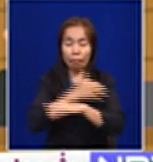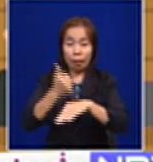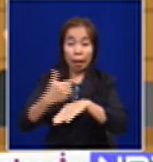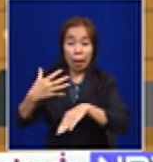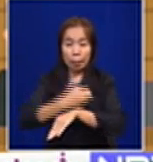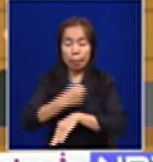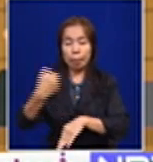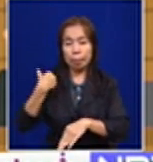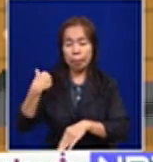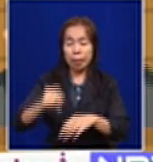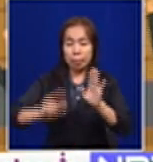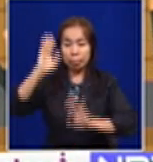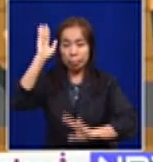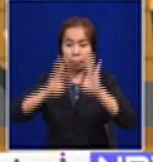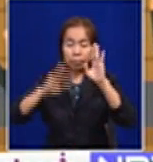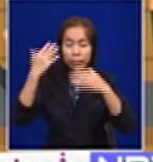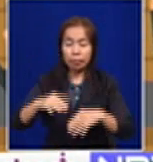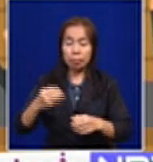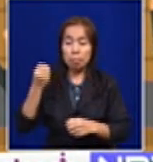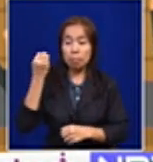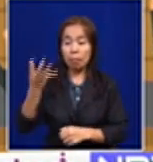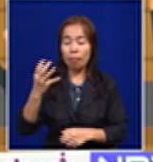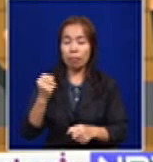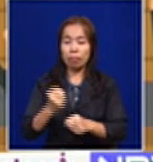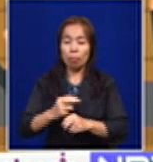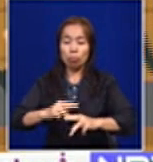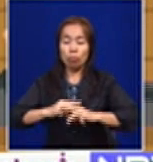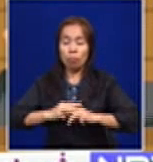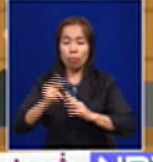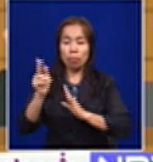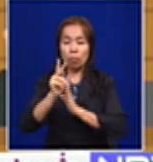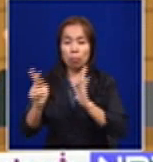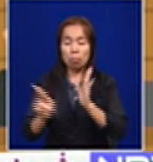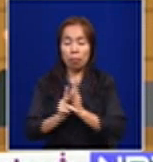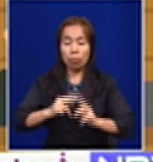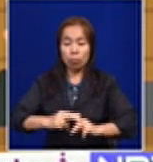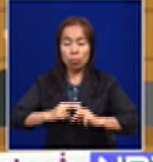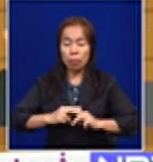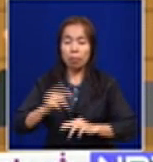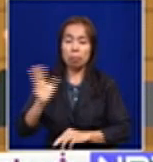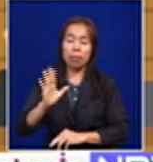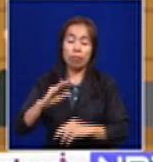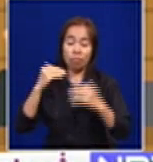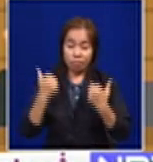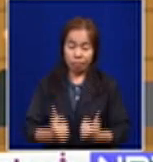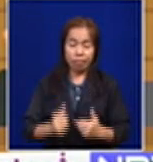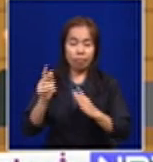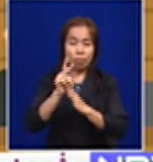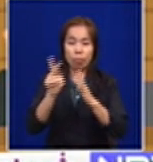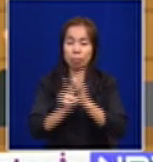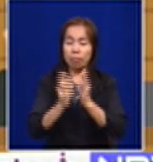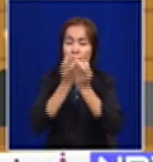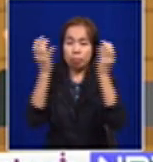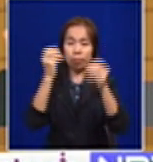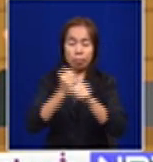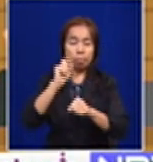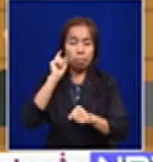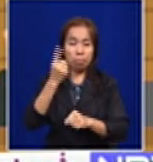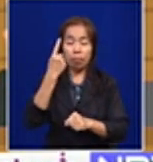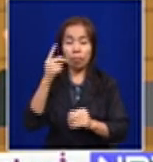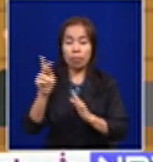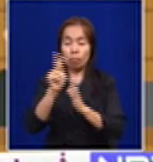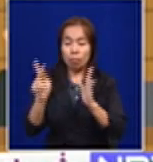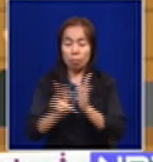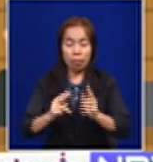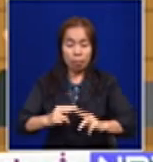ะแนนเสียงเยอะสามารถออกกฎหมายในสิ่งที่ไม่ชอบได้รัฐธรรมนูญฉบับนี้จึงออกแบบให้มีอีกฝ่ายเข้ามาถ่วงดุลซึ่งอีกฝ่